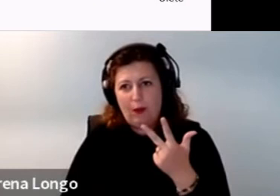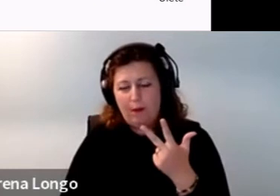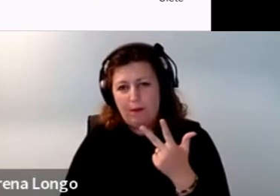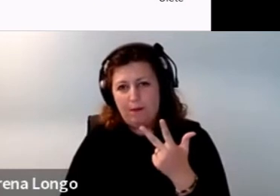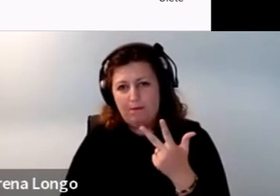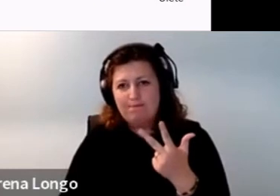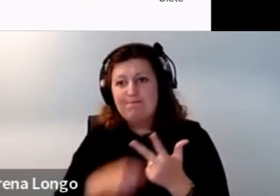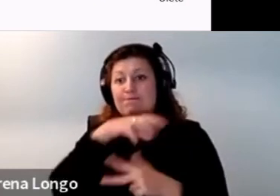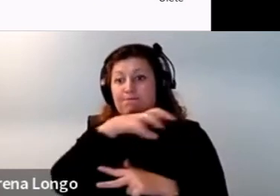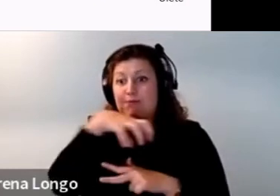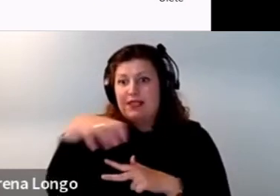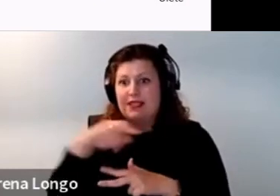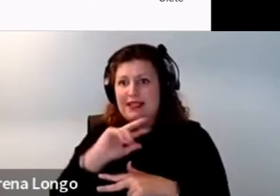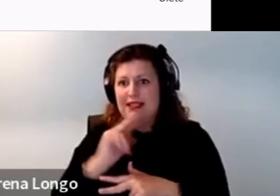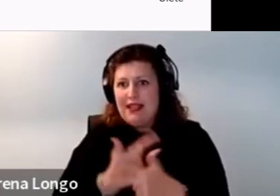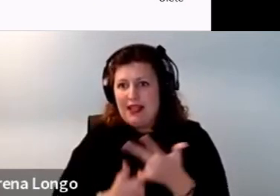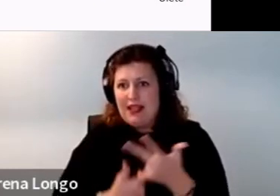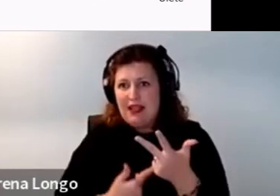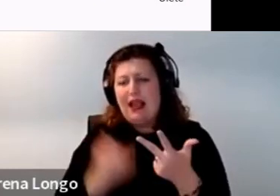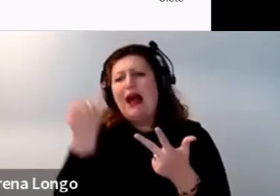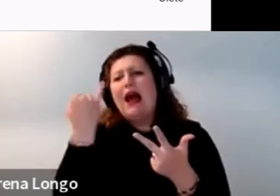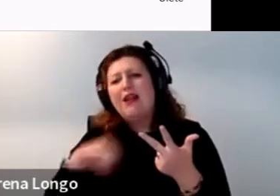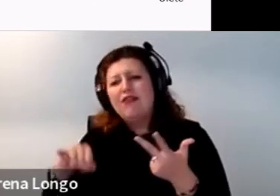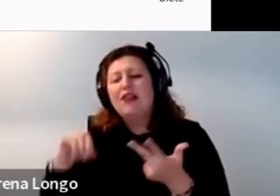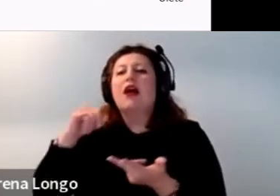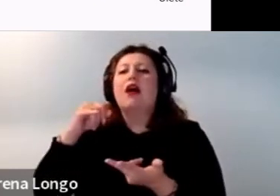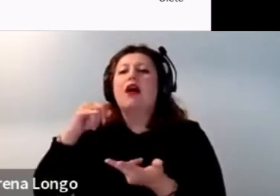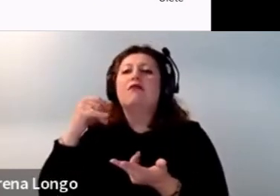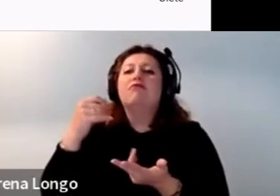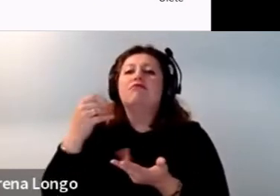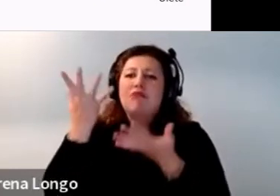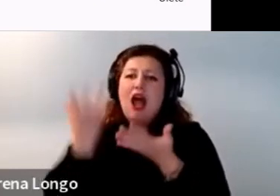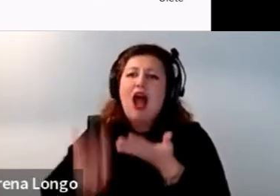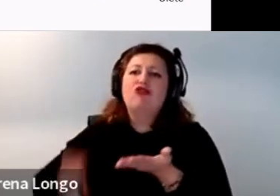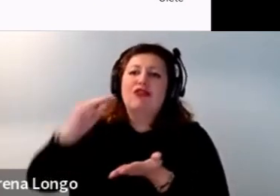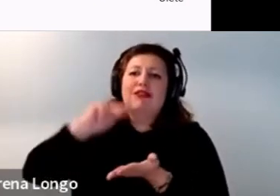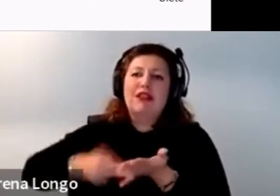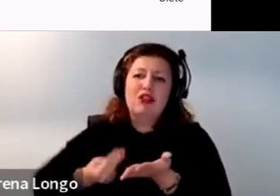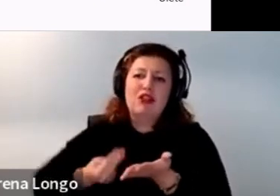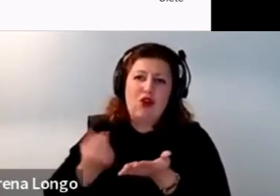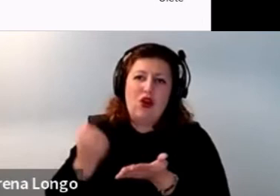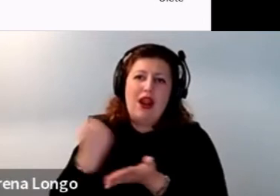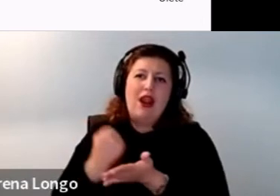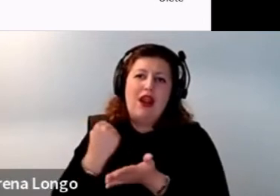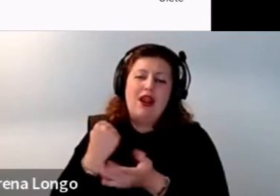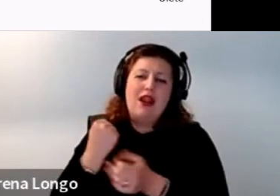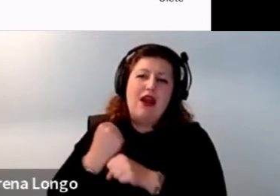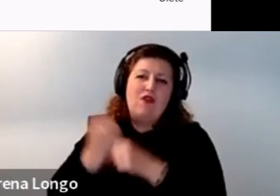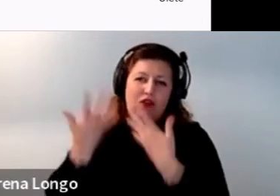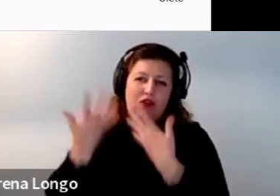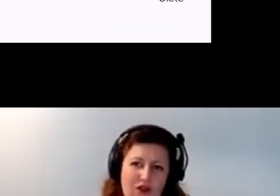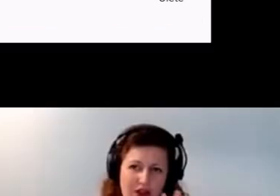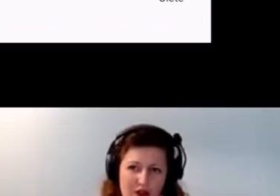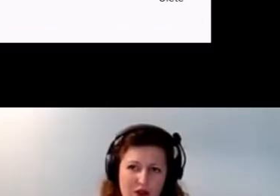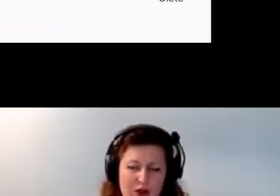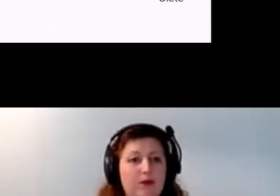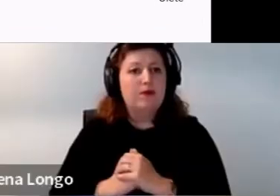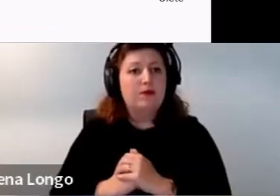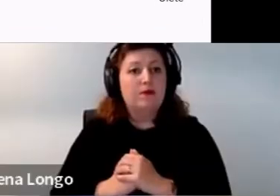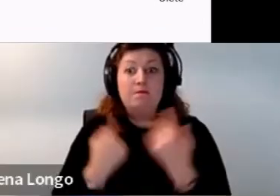ovviamente l'accettazione in sede di fine lavori. Ora, in questo